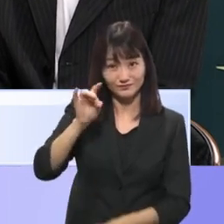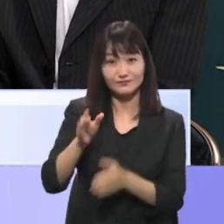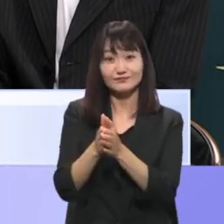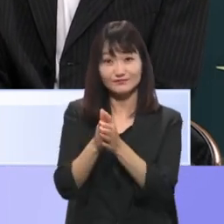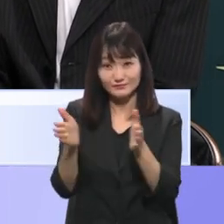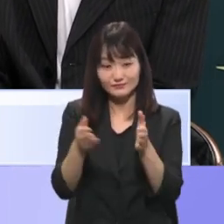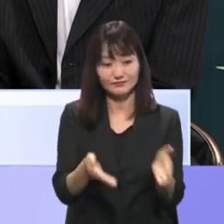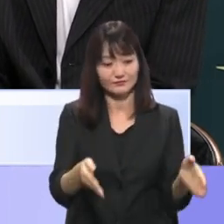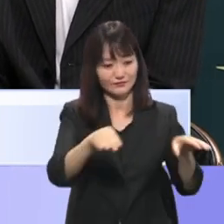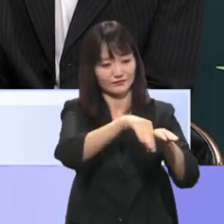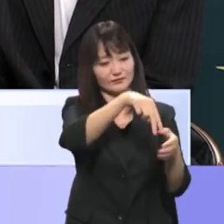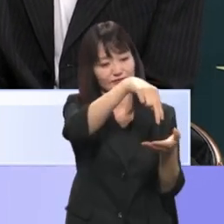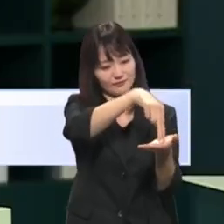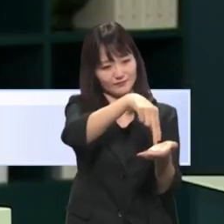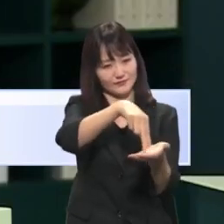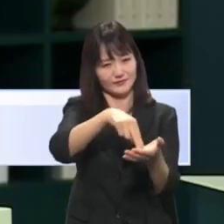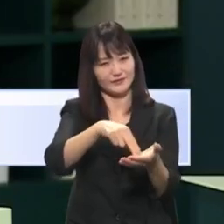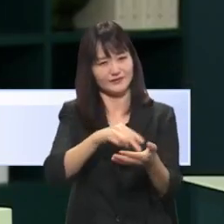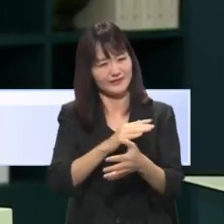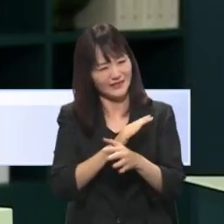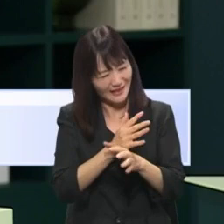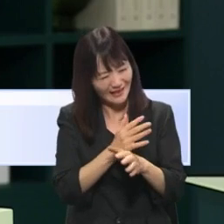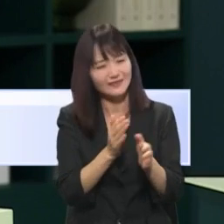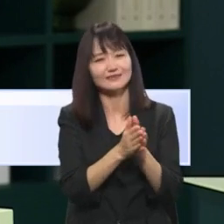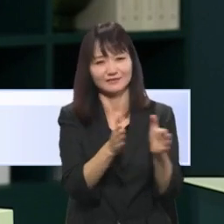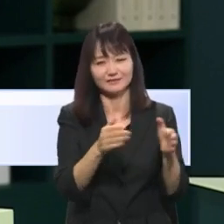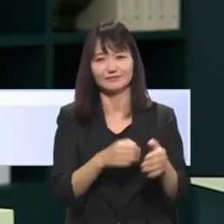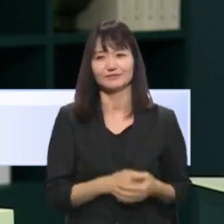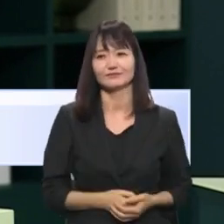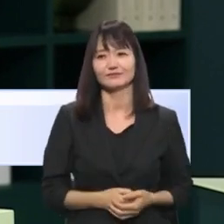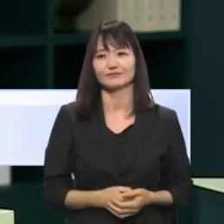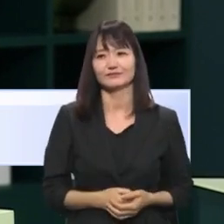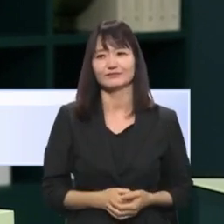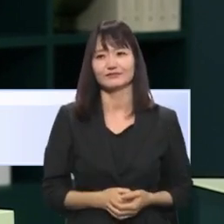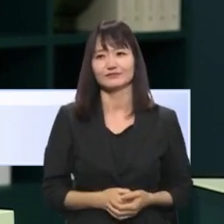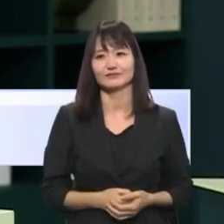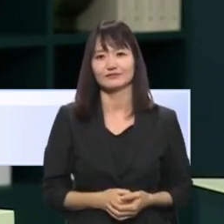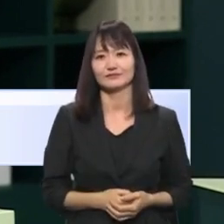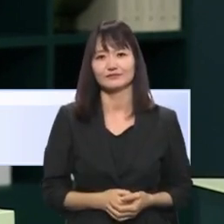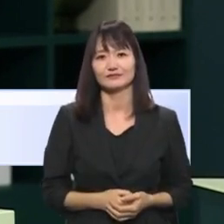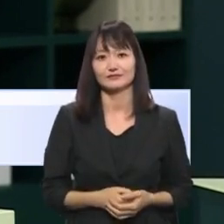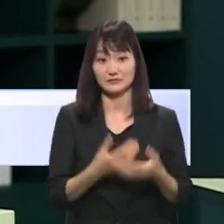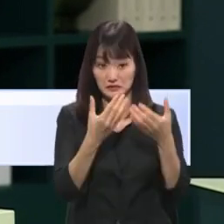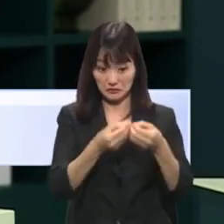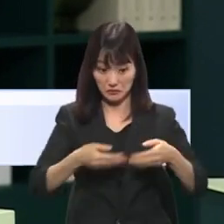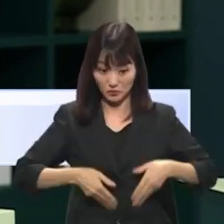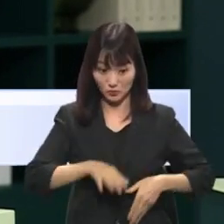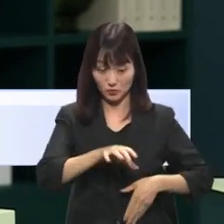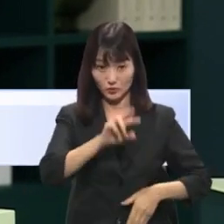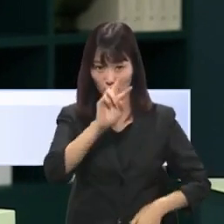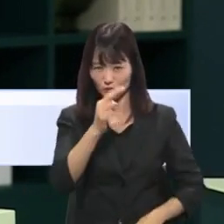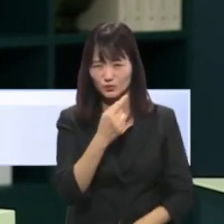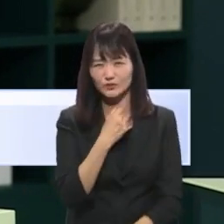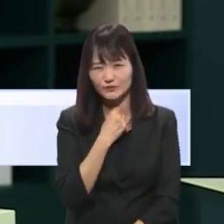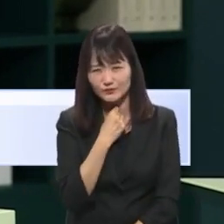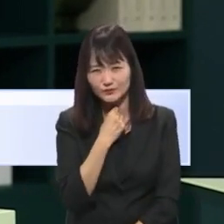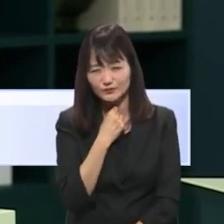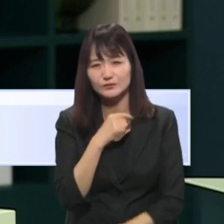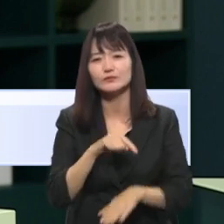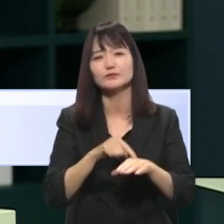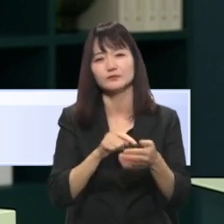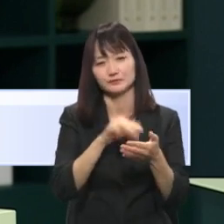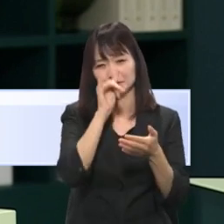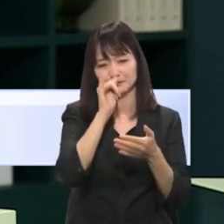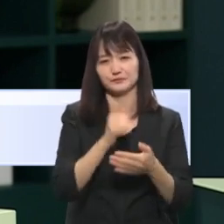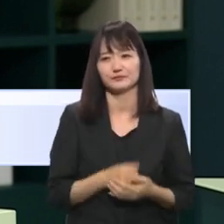개그를 많이 해왔기 때문에 그냥 이렇게 좀 고양이에 가끔 돌아가 보고 싶은 그런 마음이 있기는 하죠 그런 것도 있고